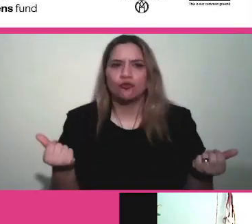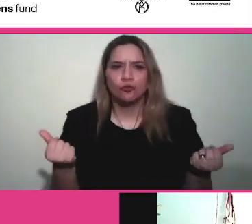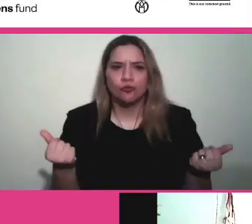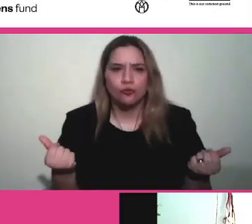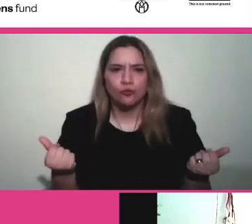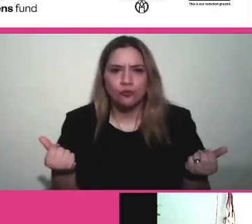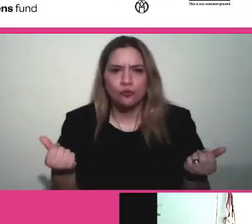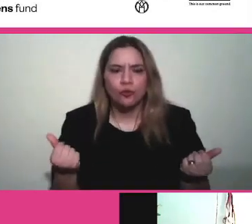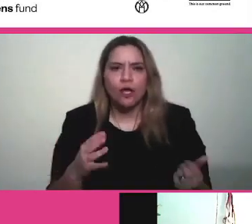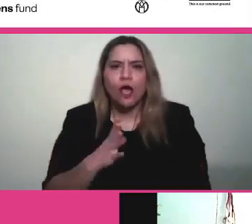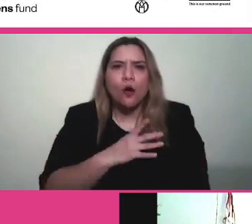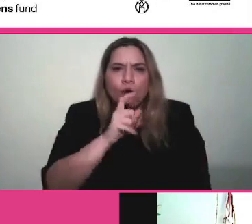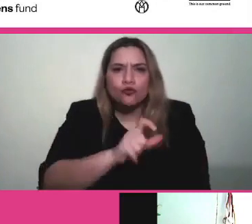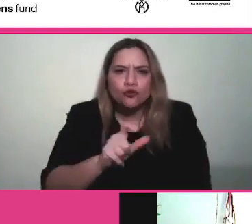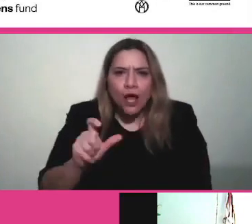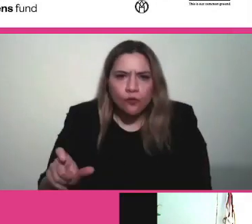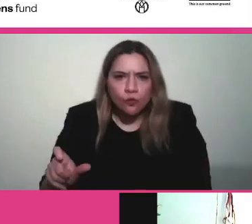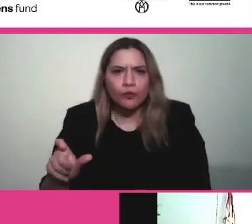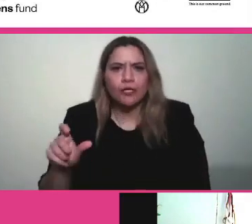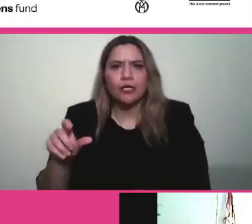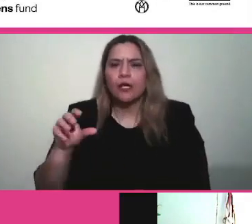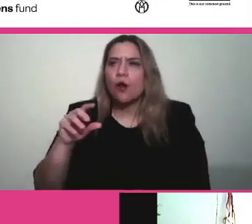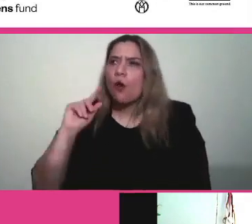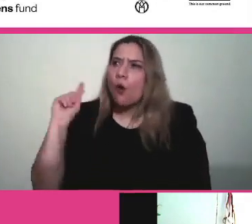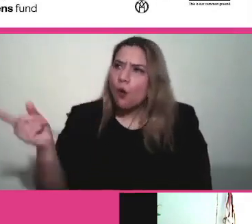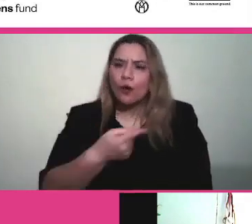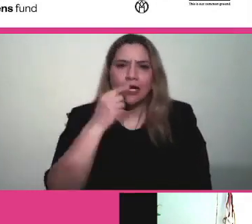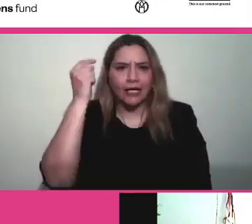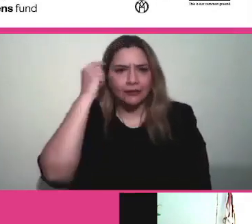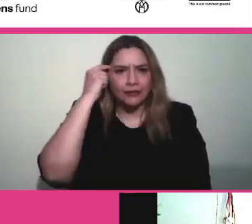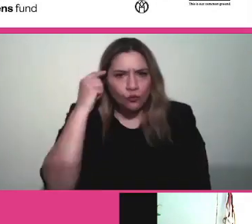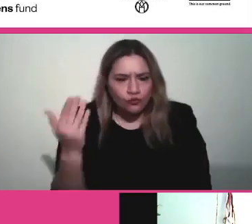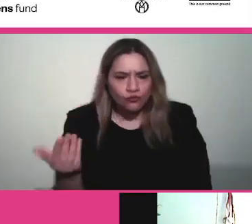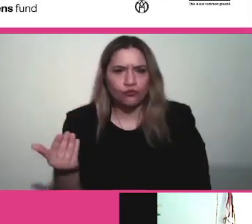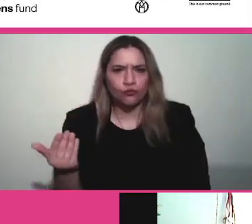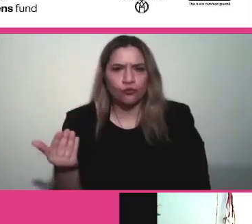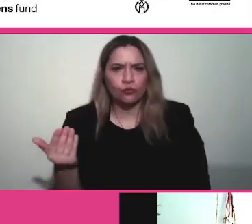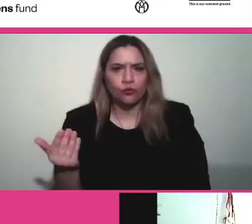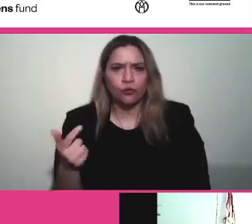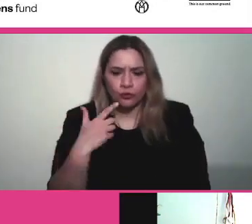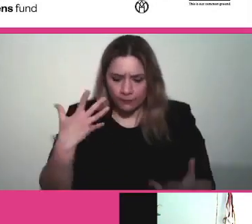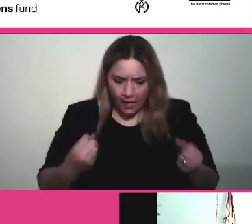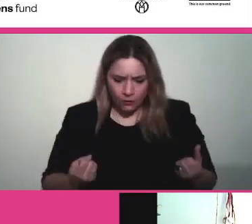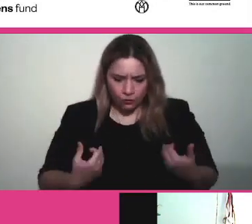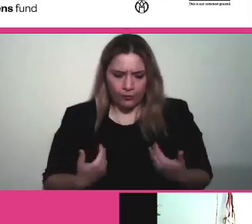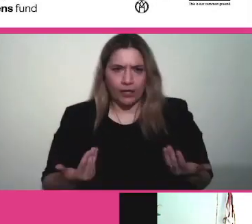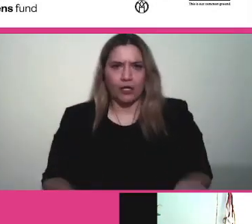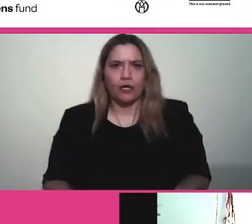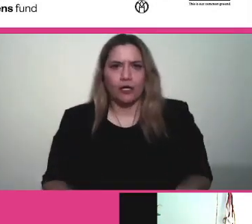Ως άνθρωποι να κατανοήσουν και οι άλλοι το ότι υφίσταμαι, ξέρω εγώ, υπάρχω.